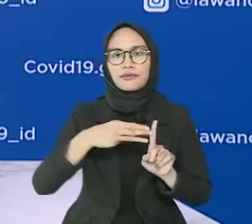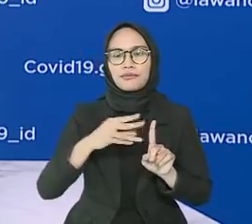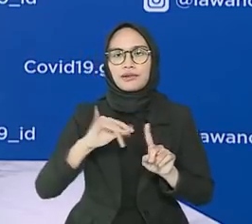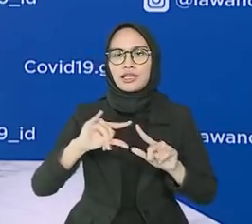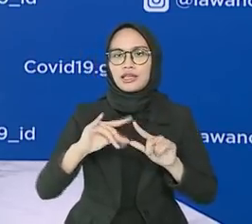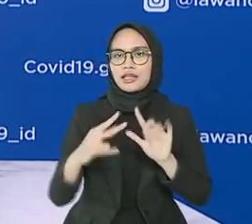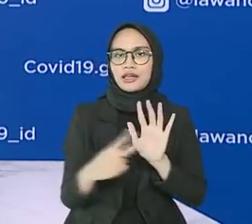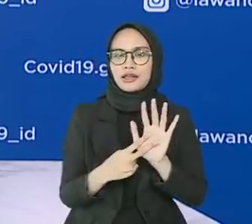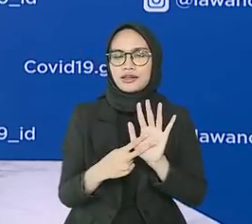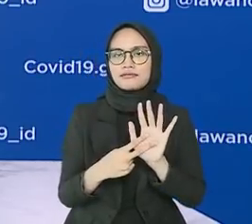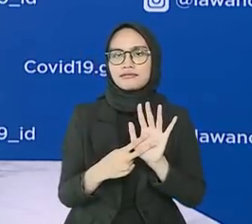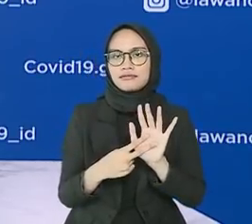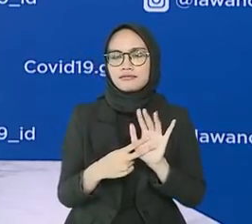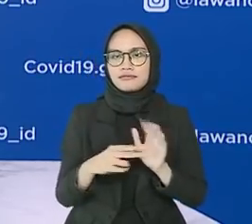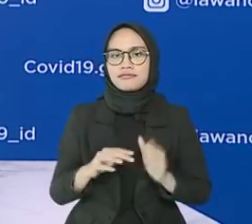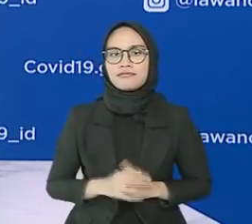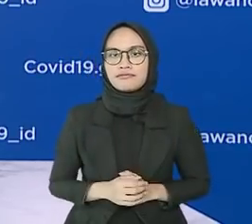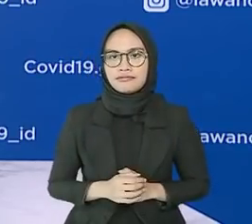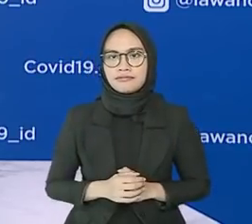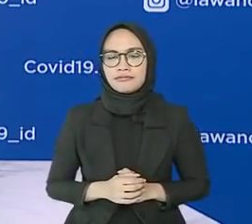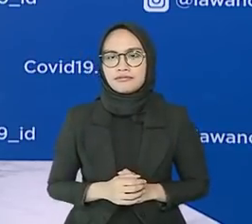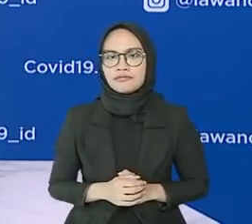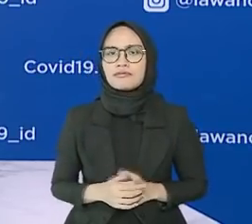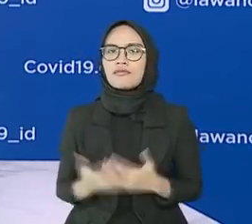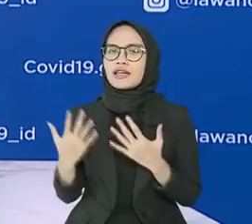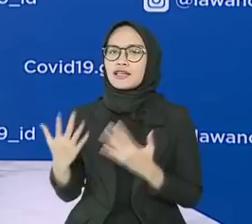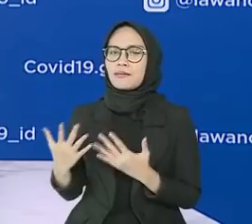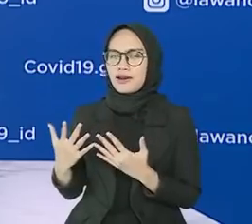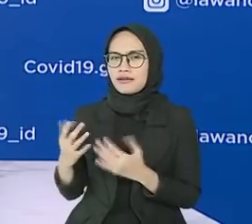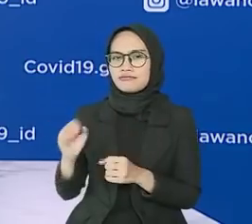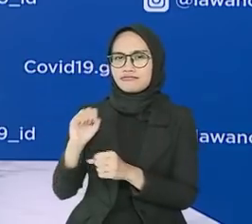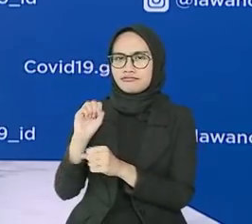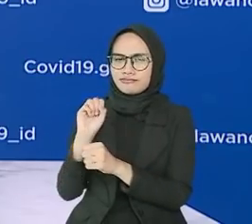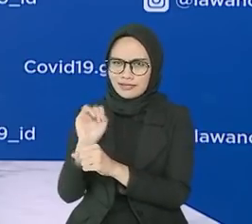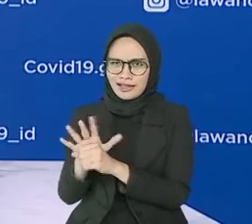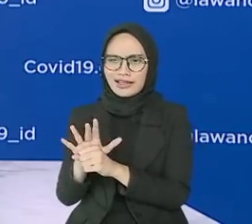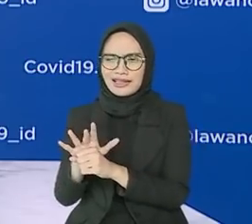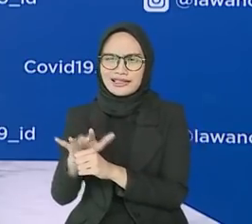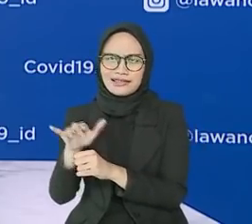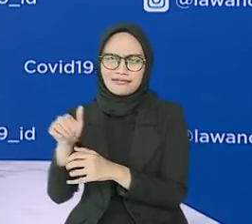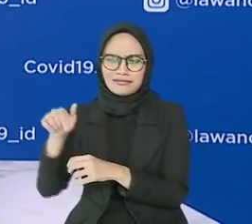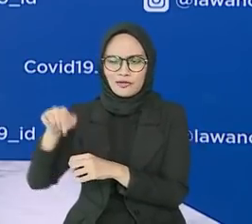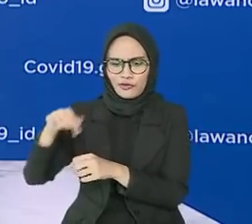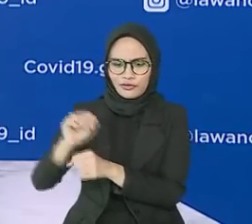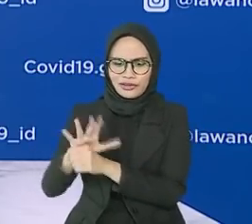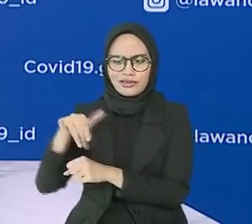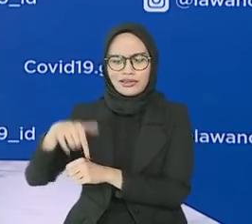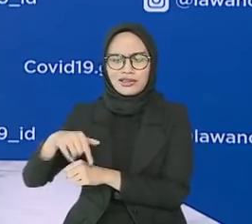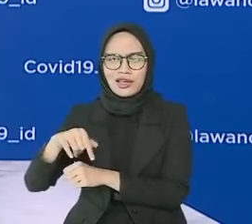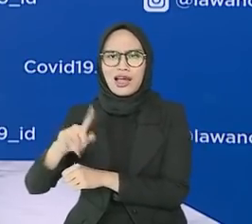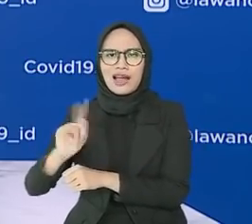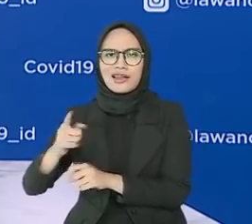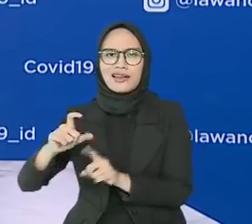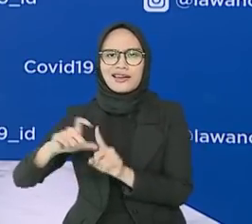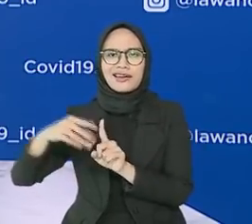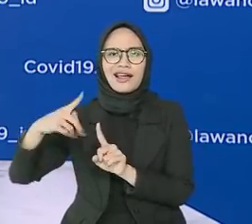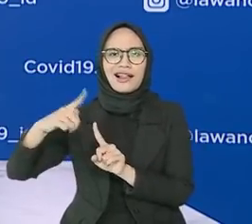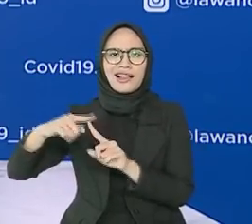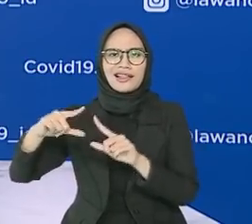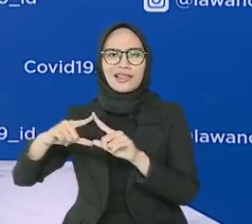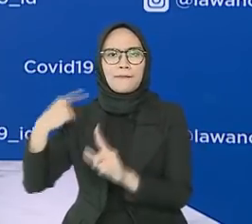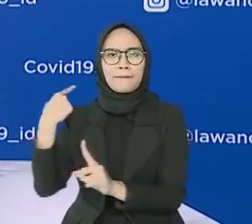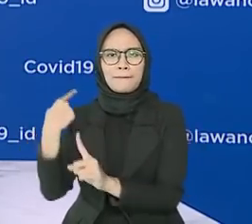irwantirto.id. Bagaimana Satgas merespon sudah masuknya varian Delta Plus atau AY42 di Malaysia dan